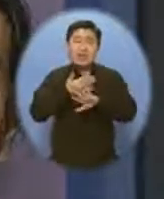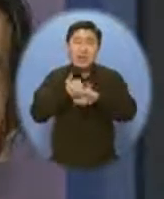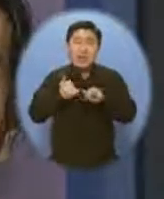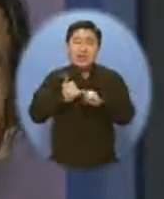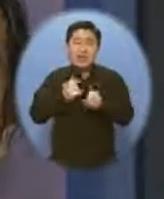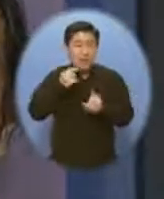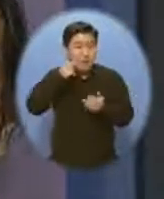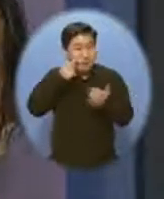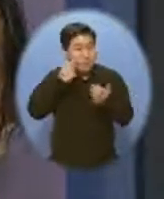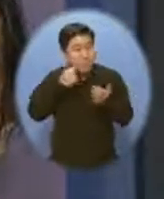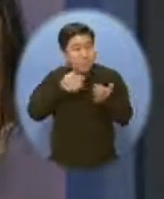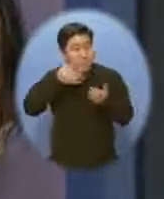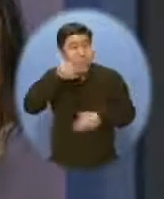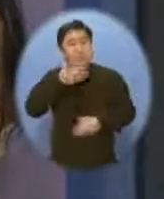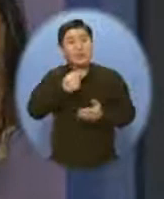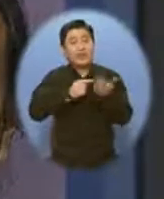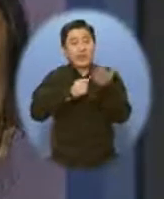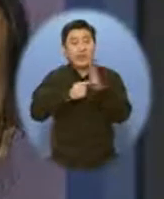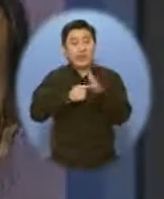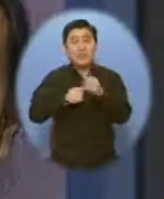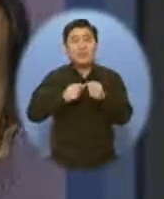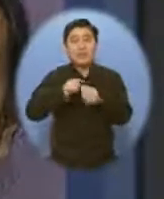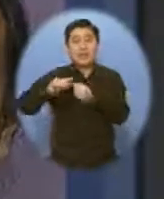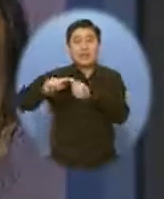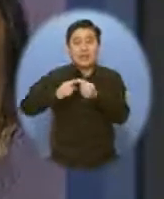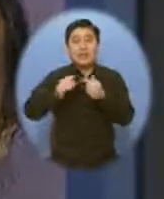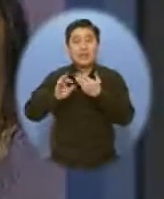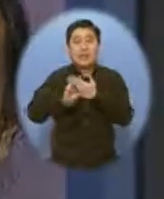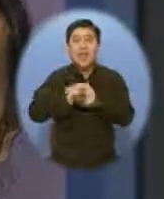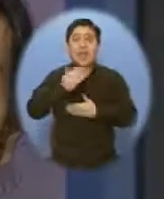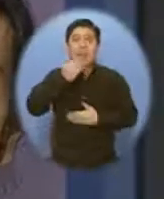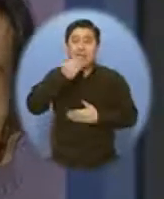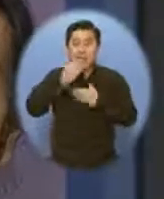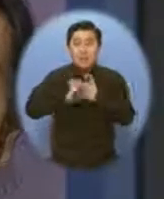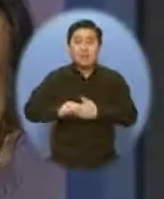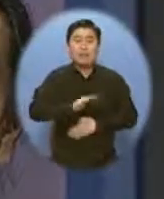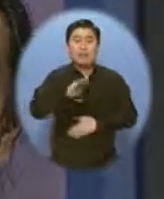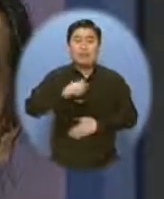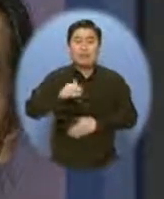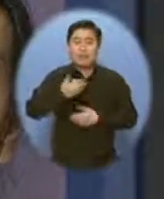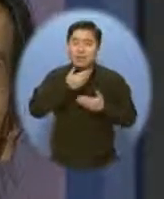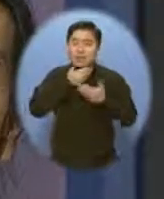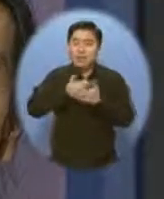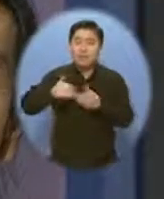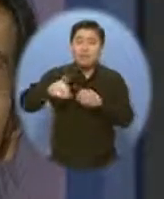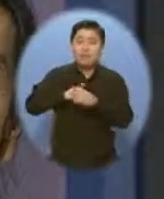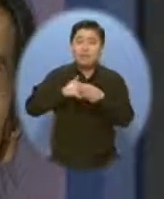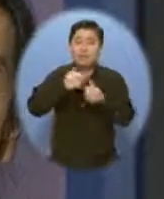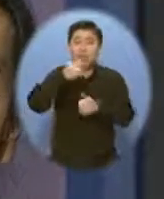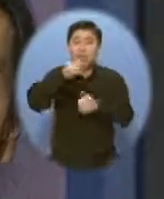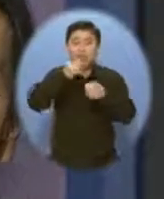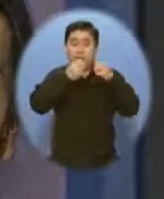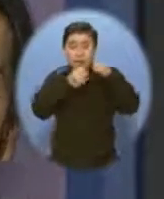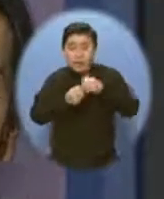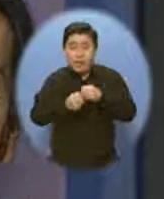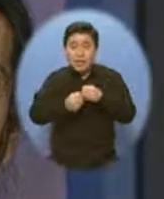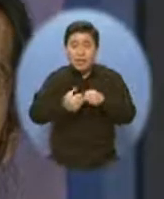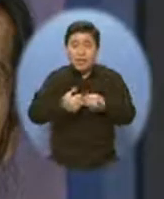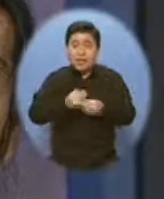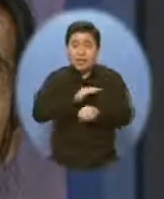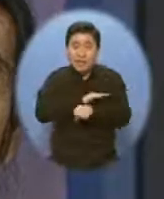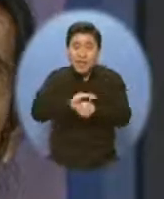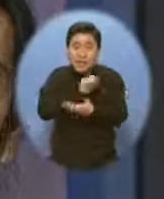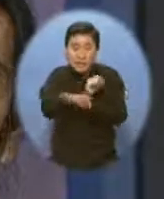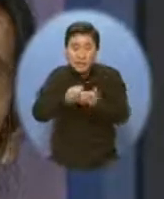남에게 보여지는 글이라 그러면 가급적이면 우리의 소중한 문화유산을 소중하게 간직해서